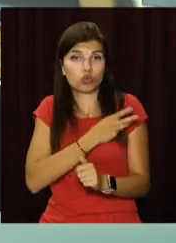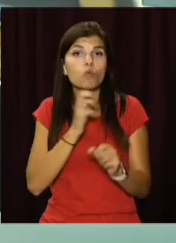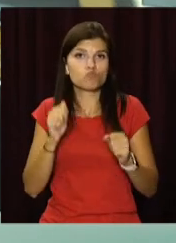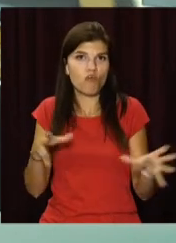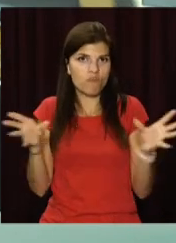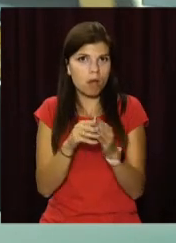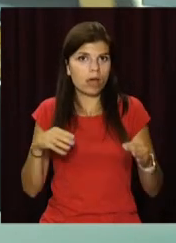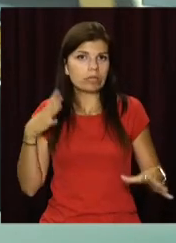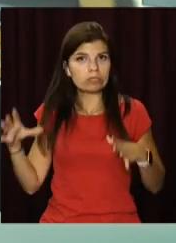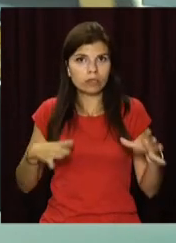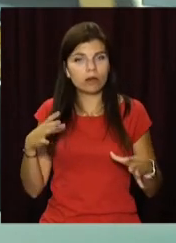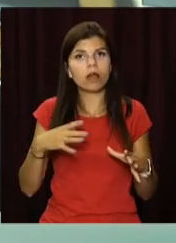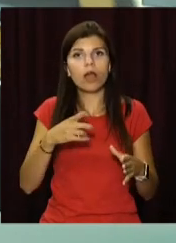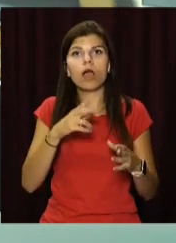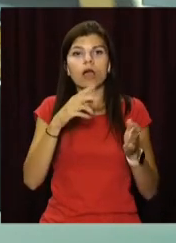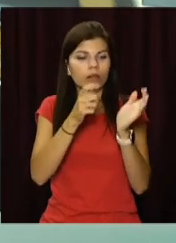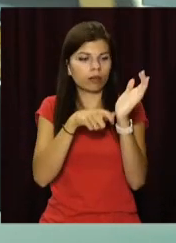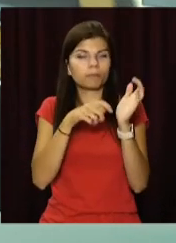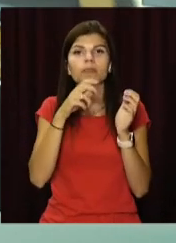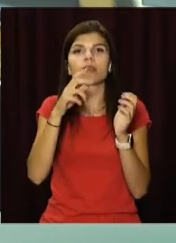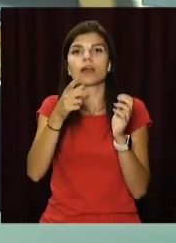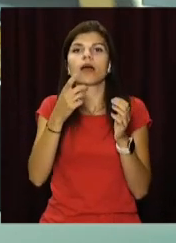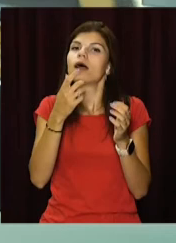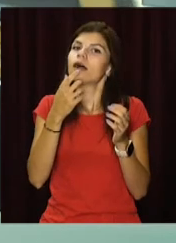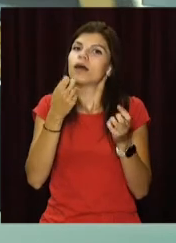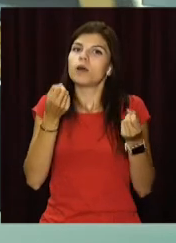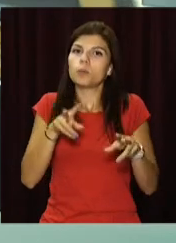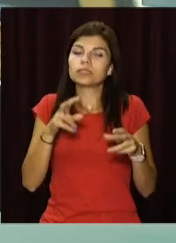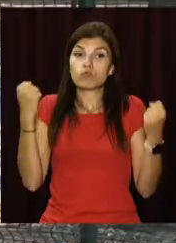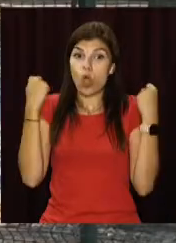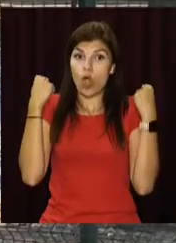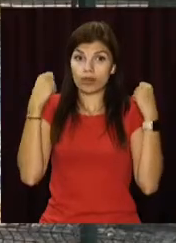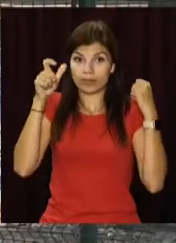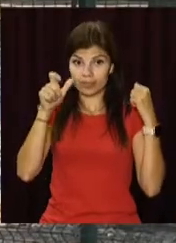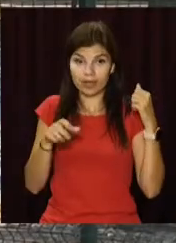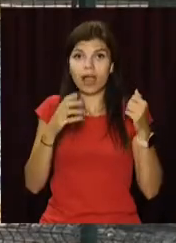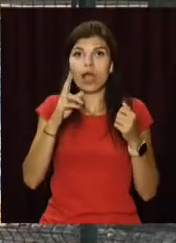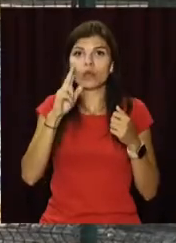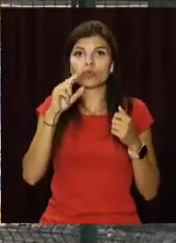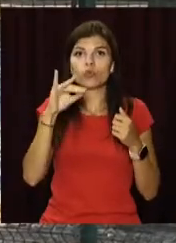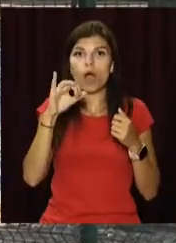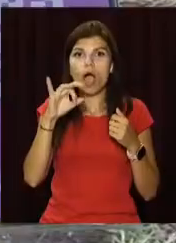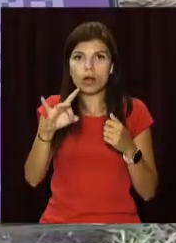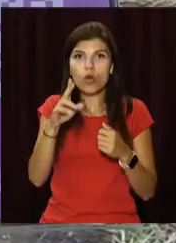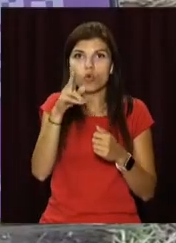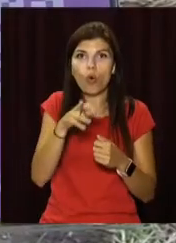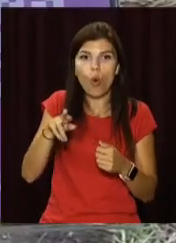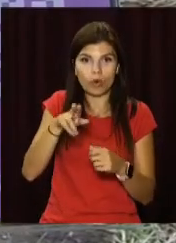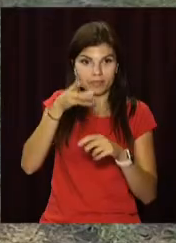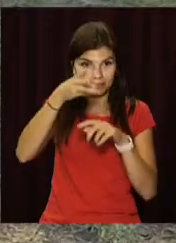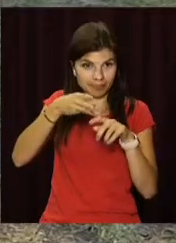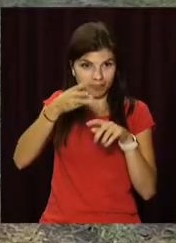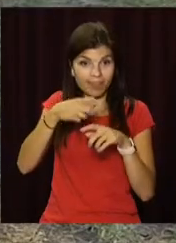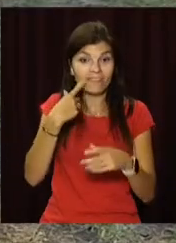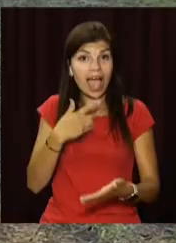ними потренуватися, відсканувавши QR-код на спортивному знарядді. Перший на Дніпропетровщині майданчик для занять спортом за